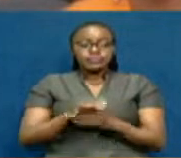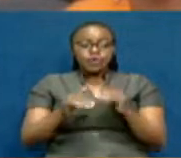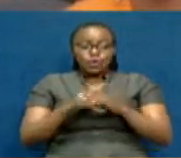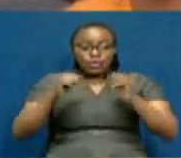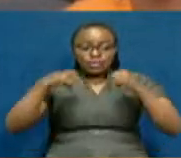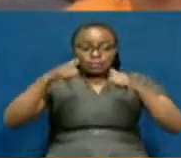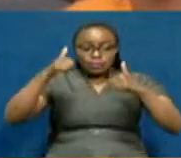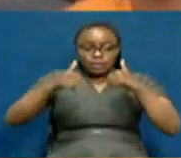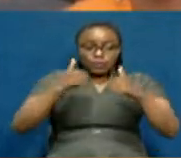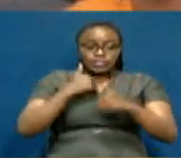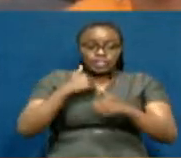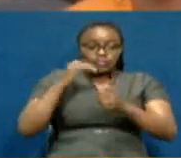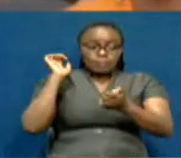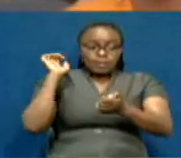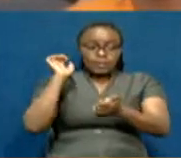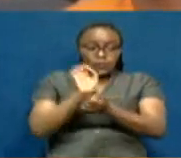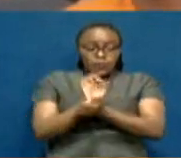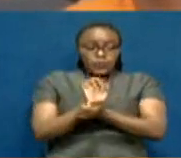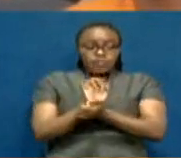Boda ambazo zimeshikwa,